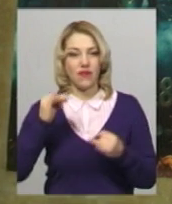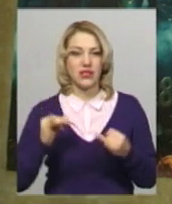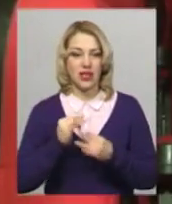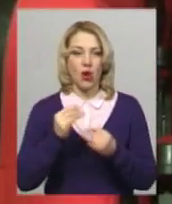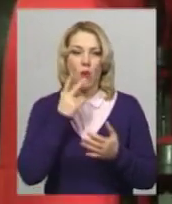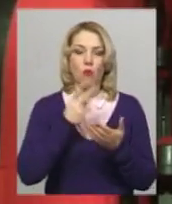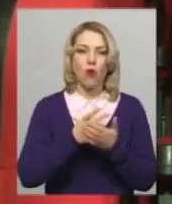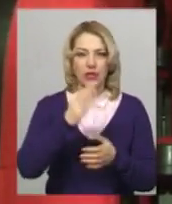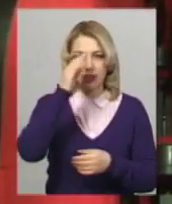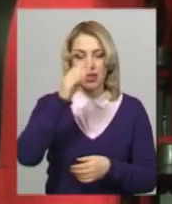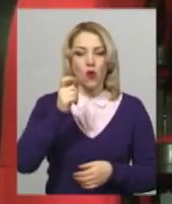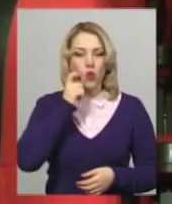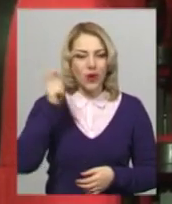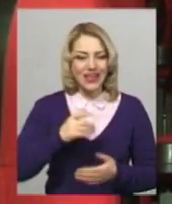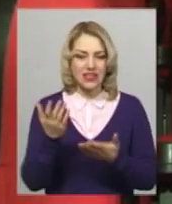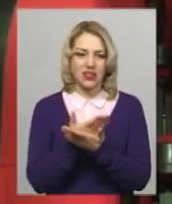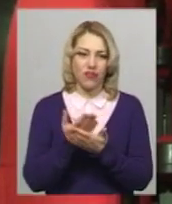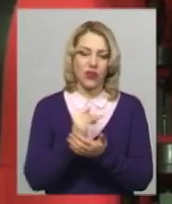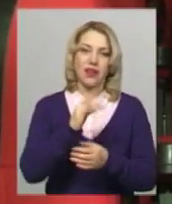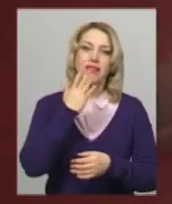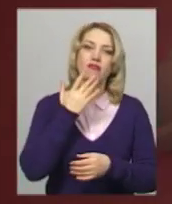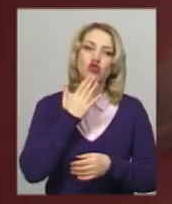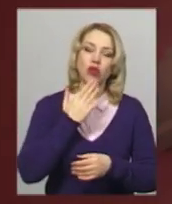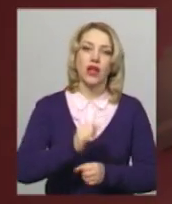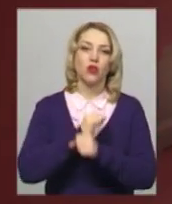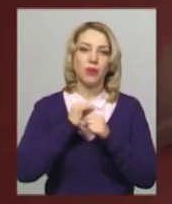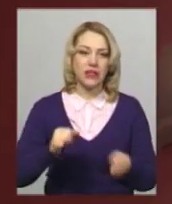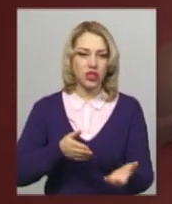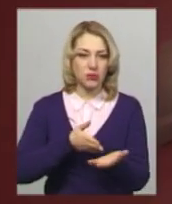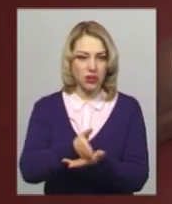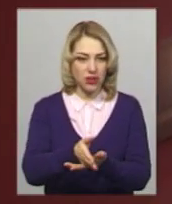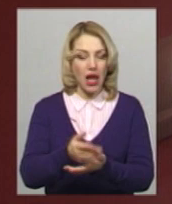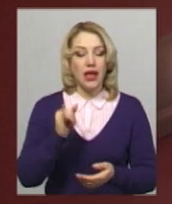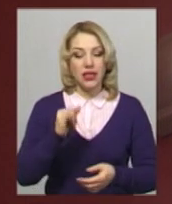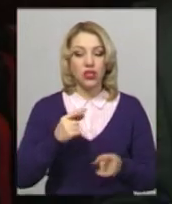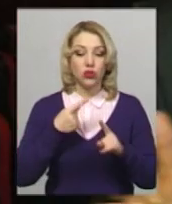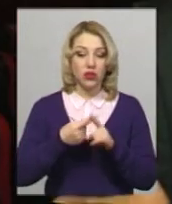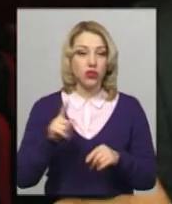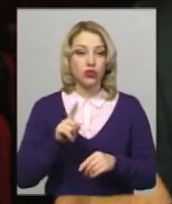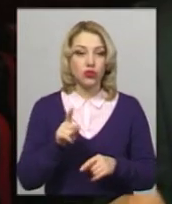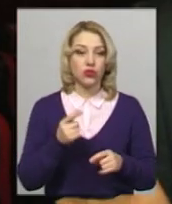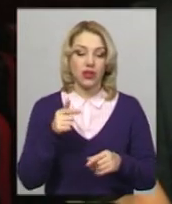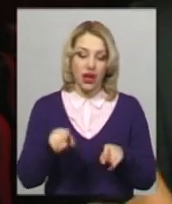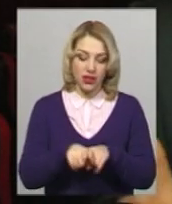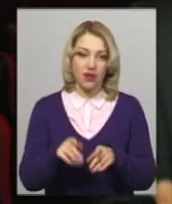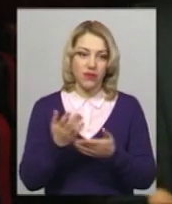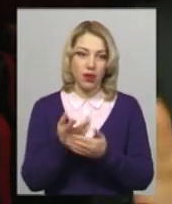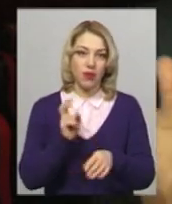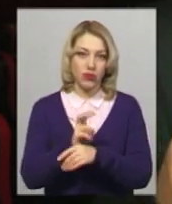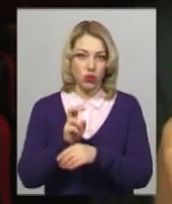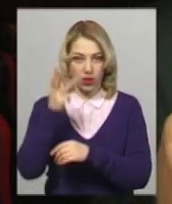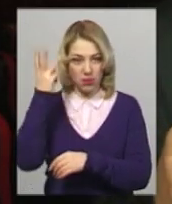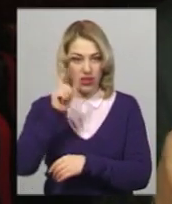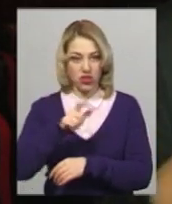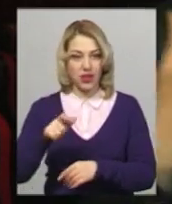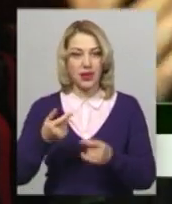вітчизняних фільмів не тільки ігрових, а й національно-патріотичного спрямування, каже Андрій Олесь. Та додає, такі фільми відвідують менше. Ми це